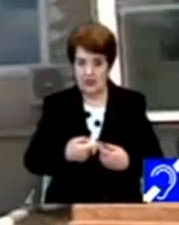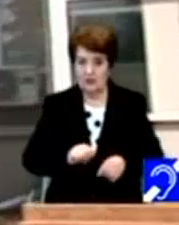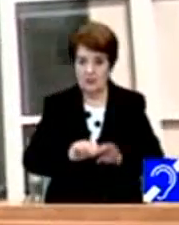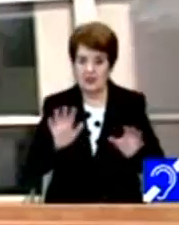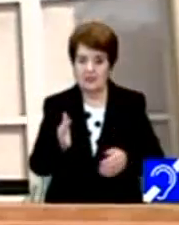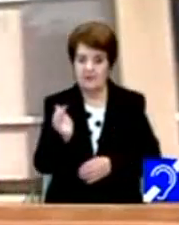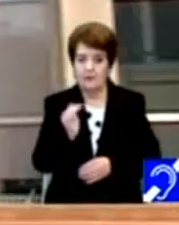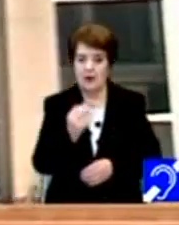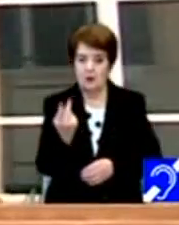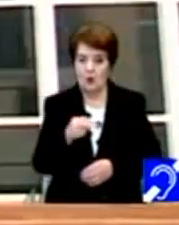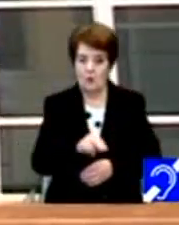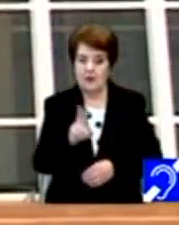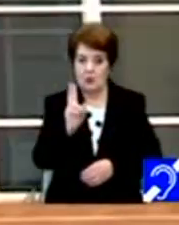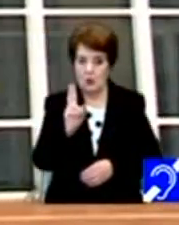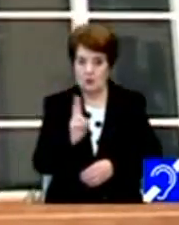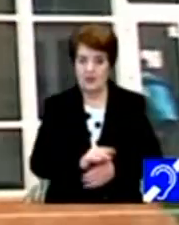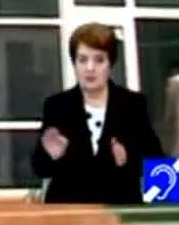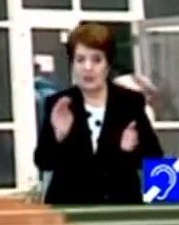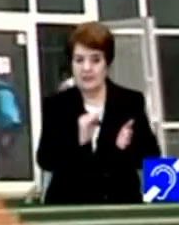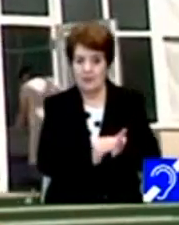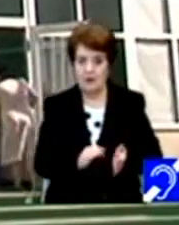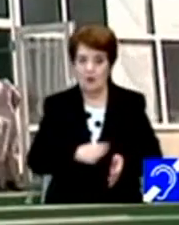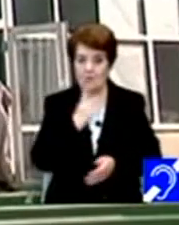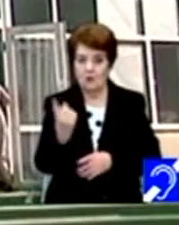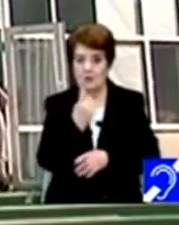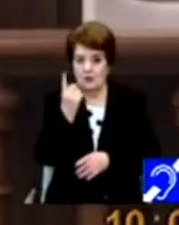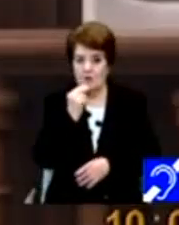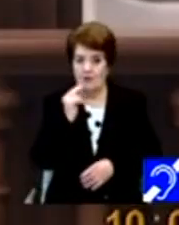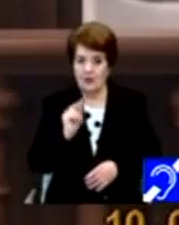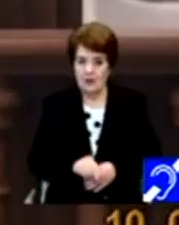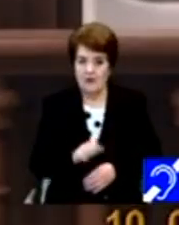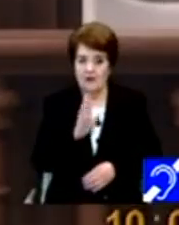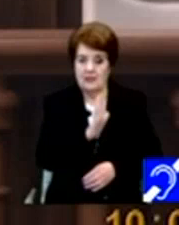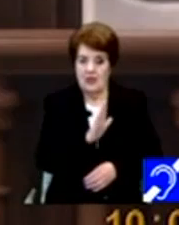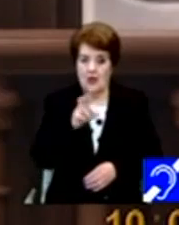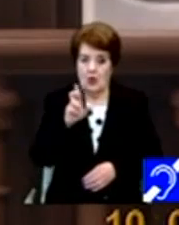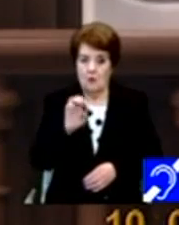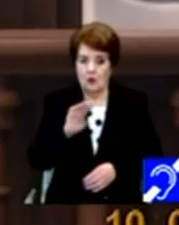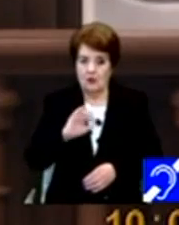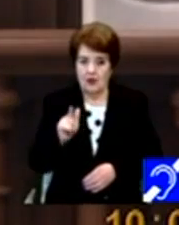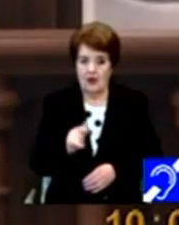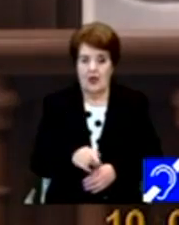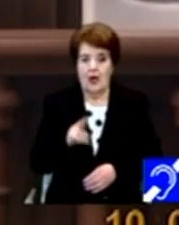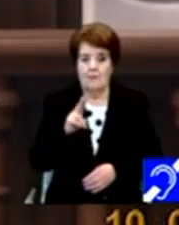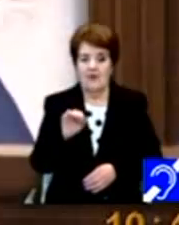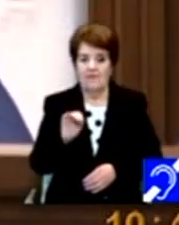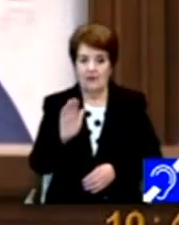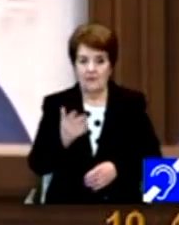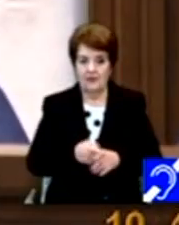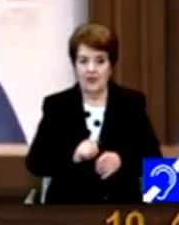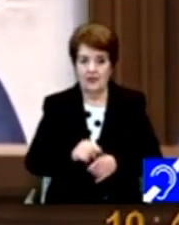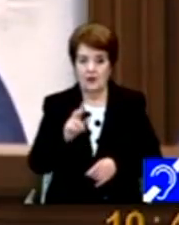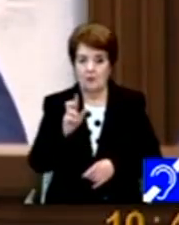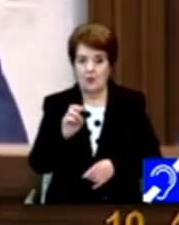În februarie 2020 s-a stabilit că ar fi fost un singur vinovat, Vasile Botnar, fostul șef al SIS. Conform deciziei